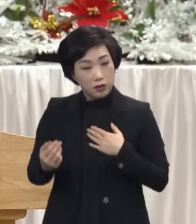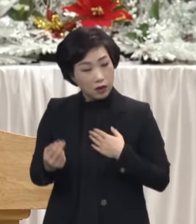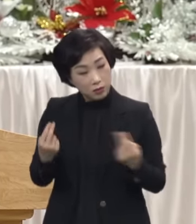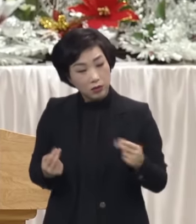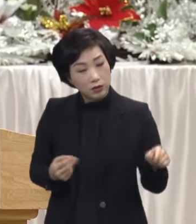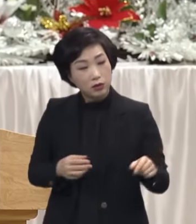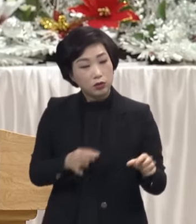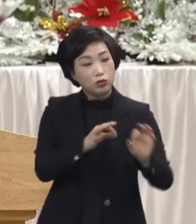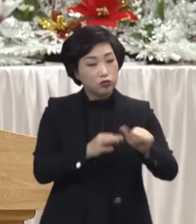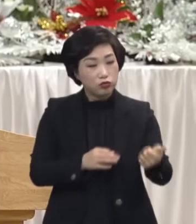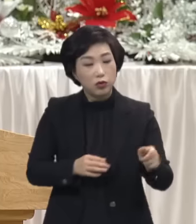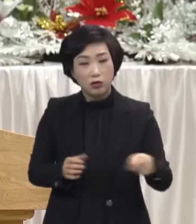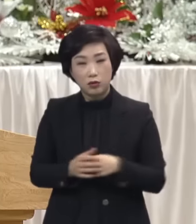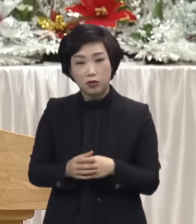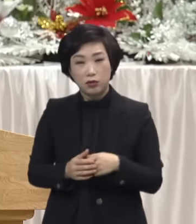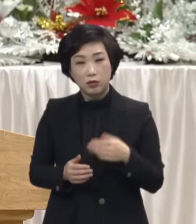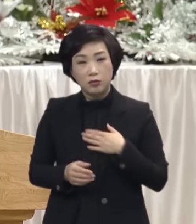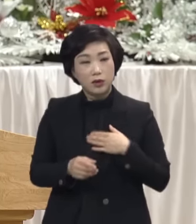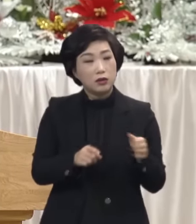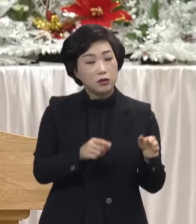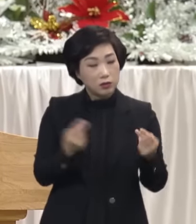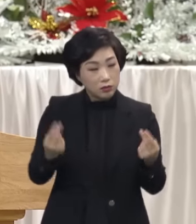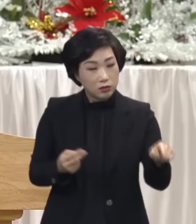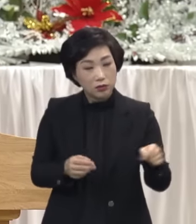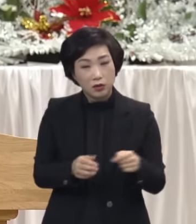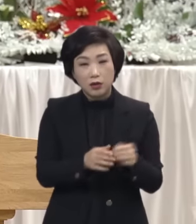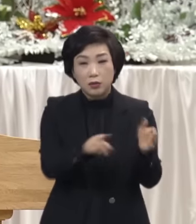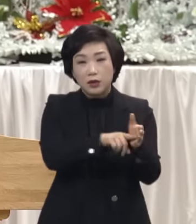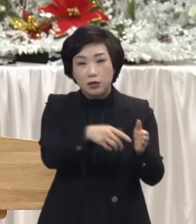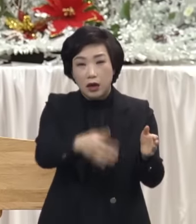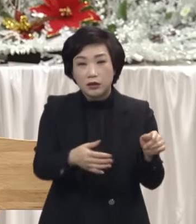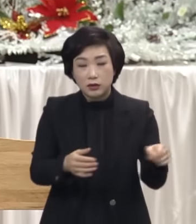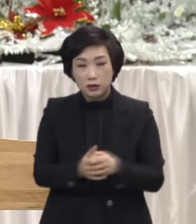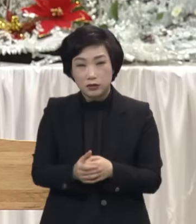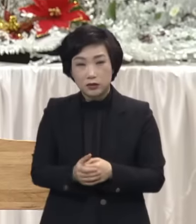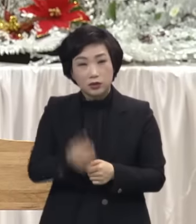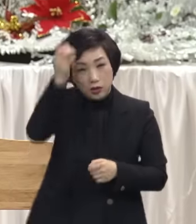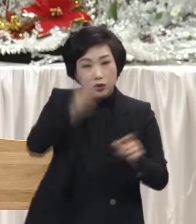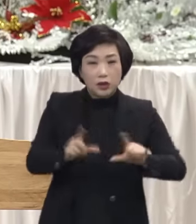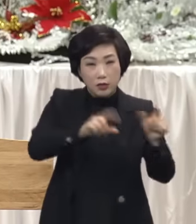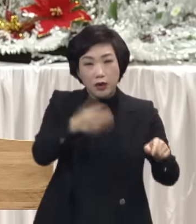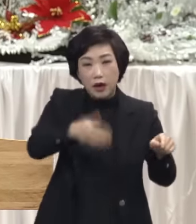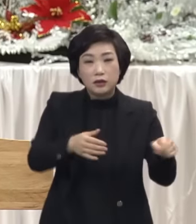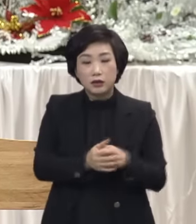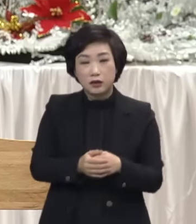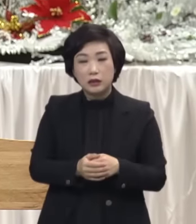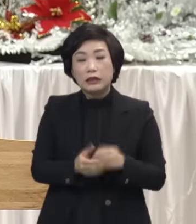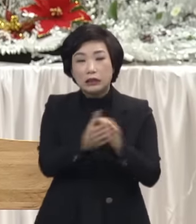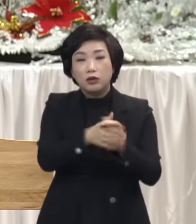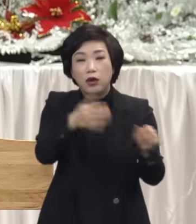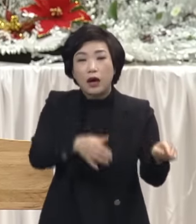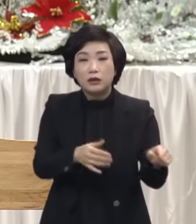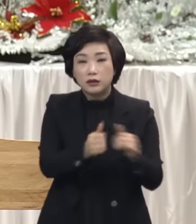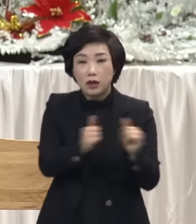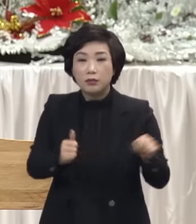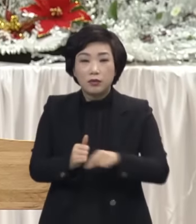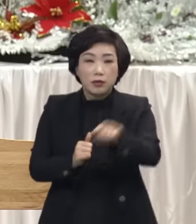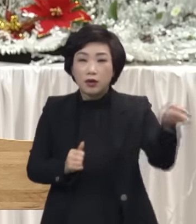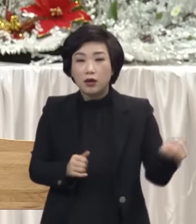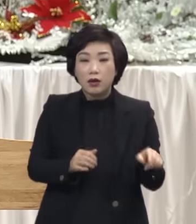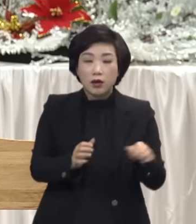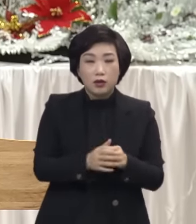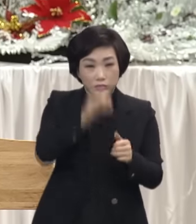경제적으로 부족한 사람, 나보다 믿음이 없는 사람, 나보다 인격생활이 없는 사람, 나보다 기도생활 못하는 사람,